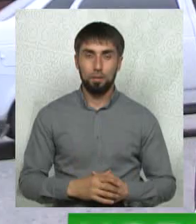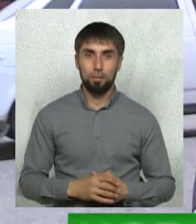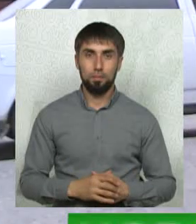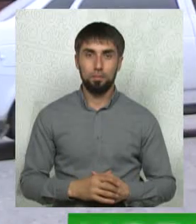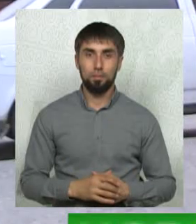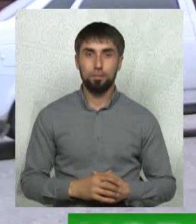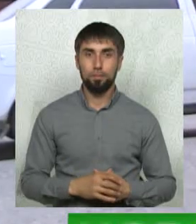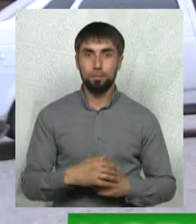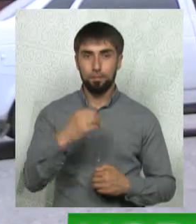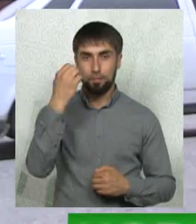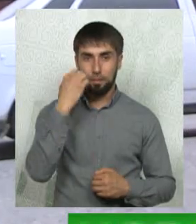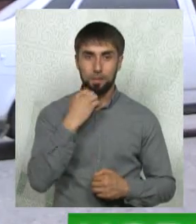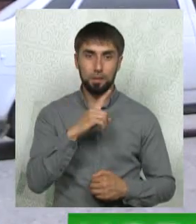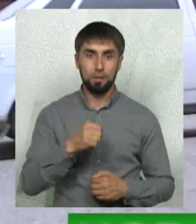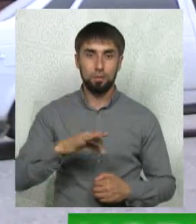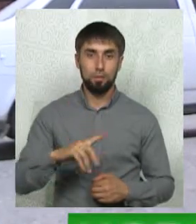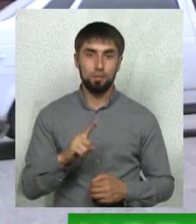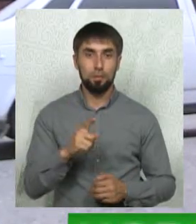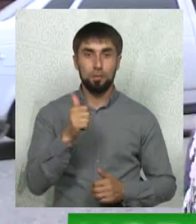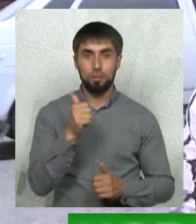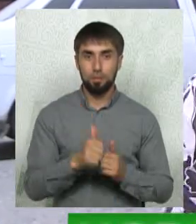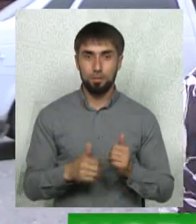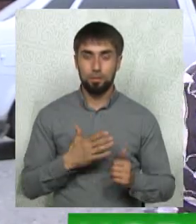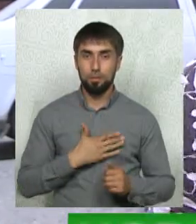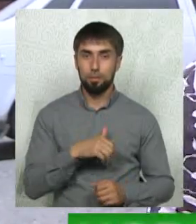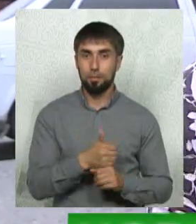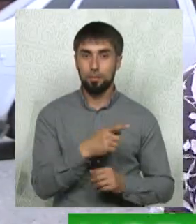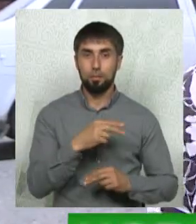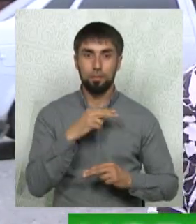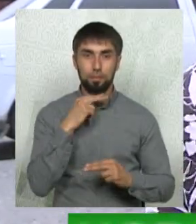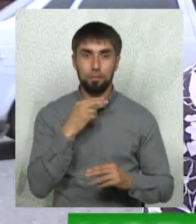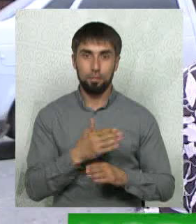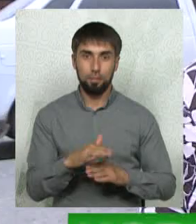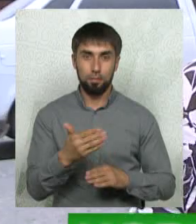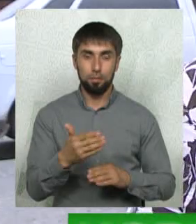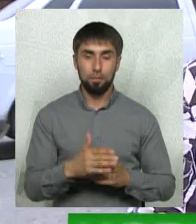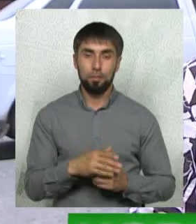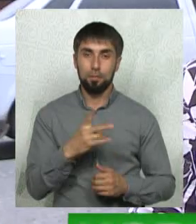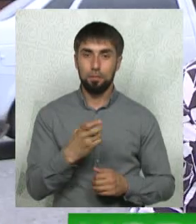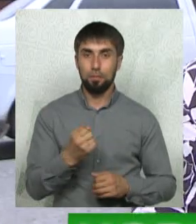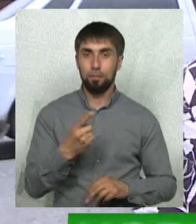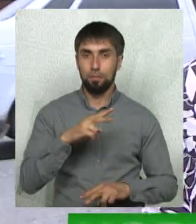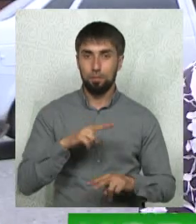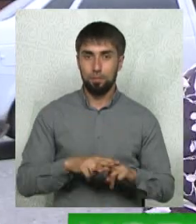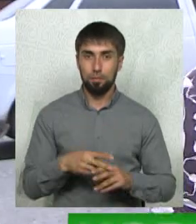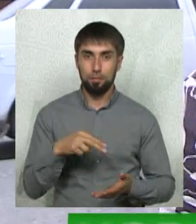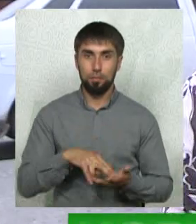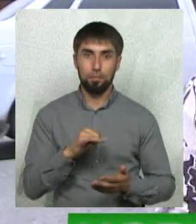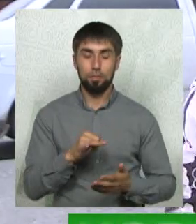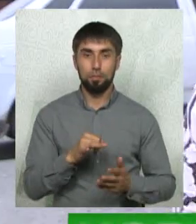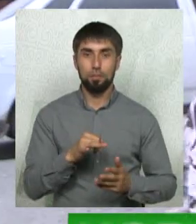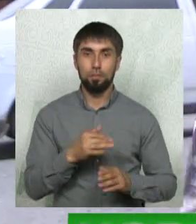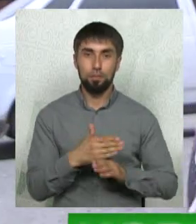очень благодарны за то, что всегда наш глава выделяет здравоохранение, ставит на первое место, уделяет